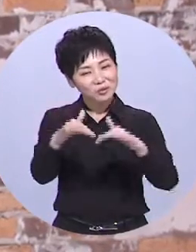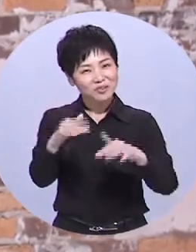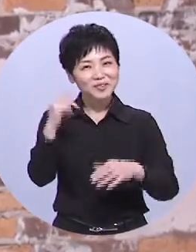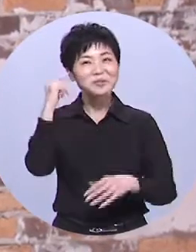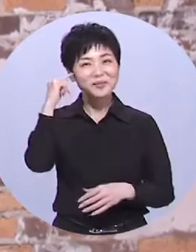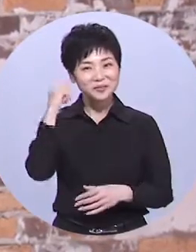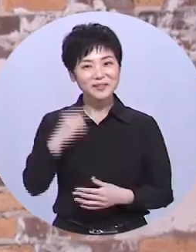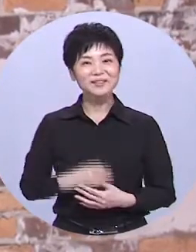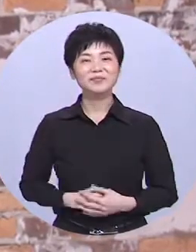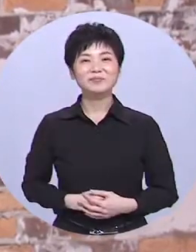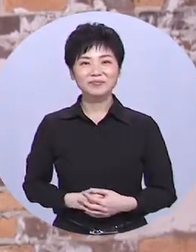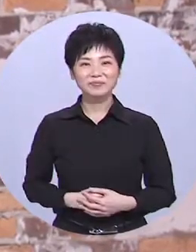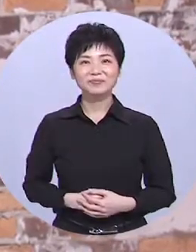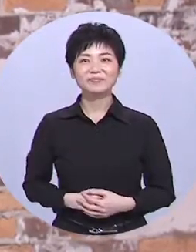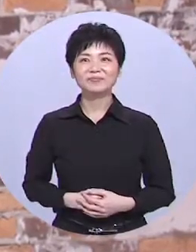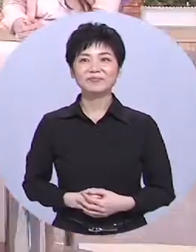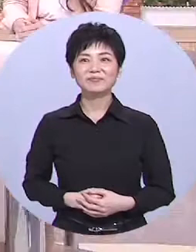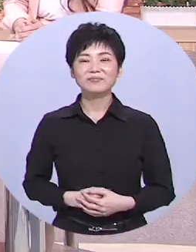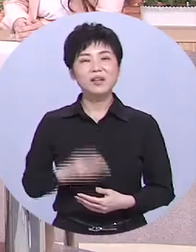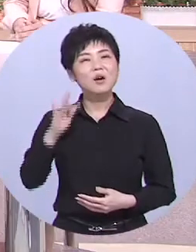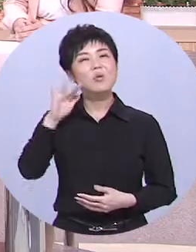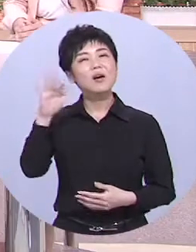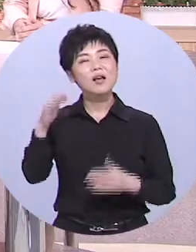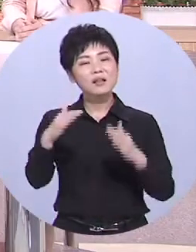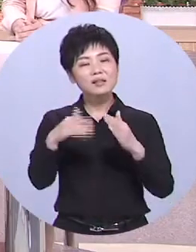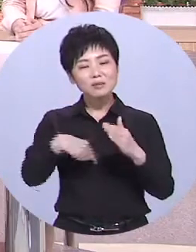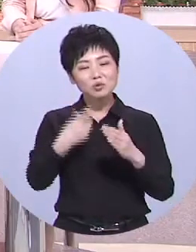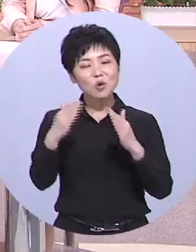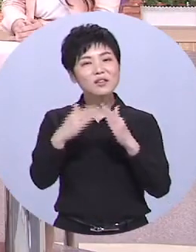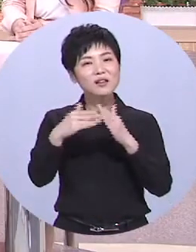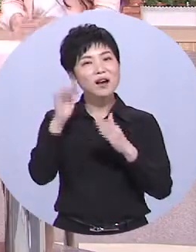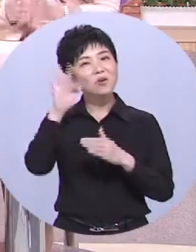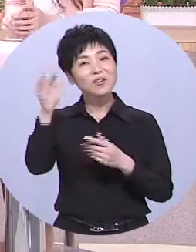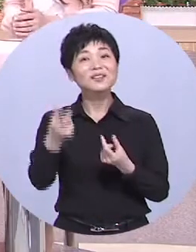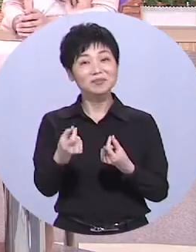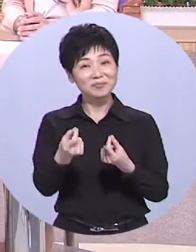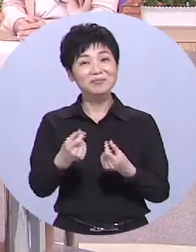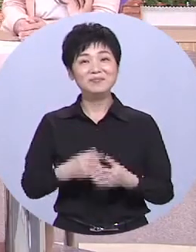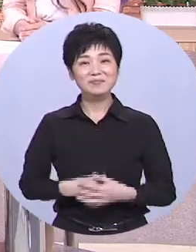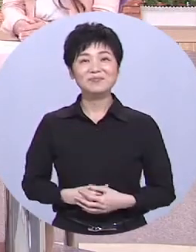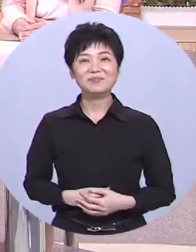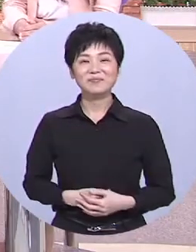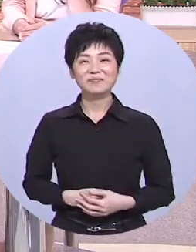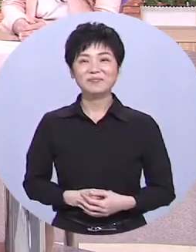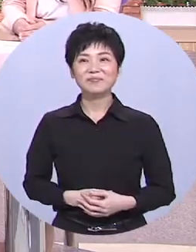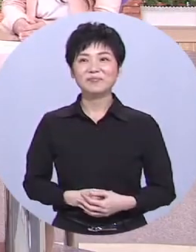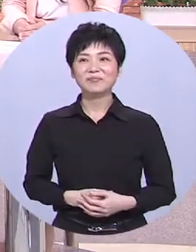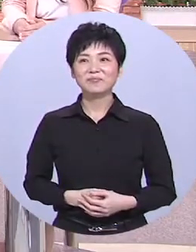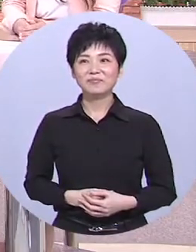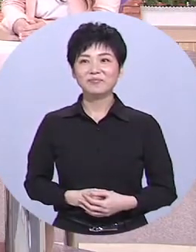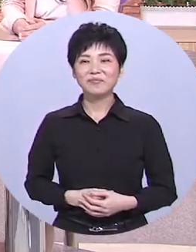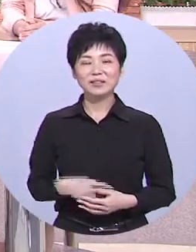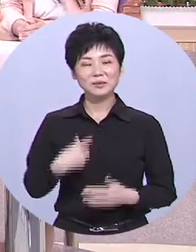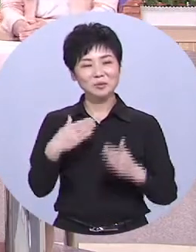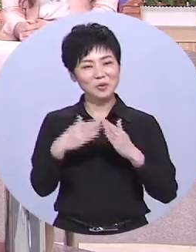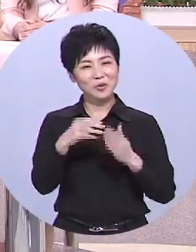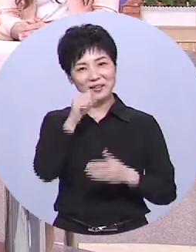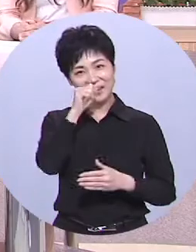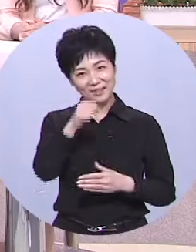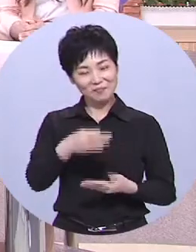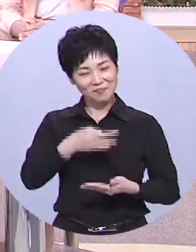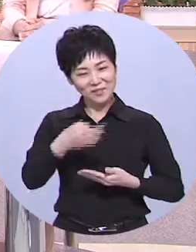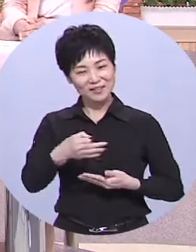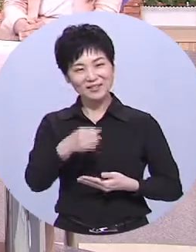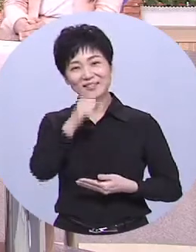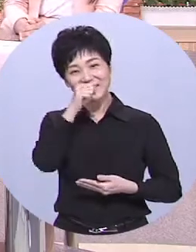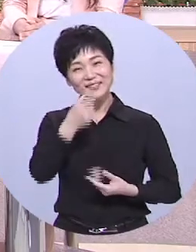なシステムですね。はい、 なんかこう憧れのマイホームね、現実味が増してきますね。 そうだ、やっぱマイホームだよね。庭があって